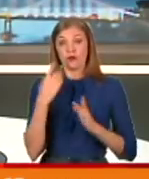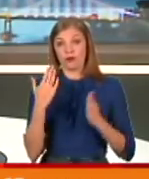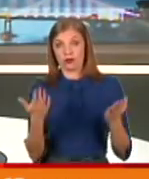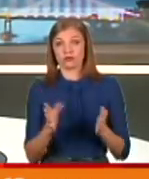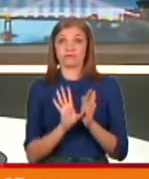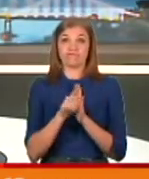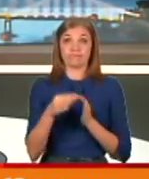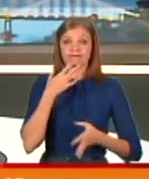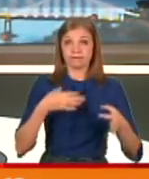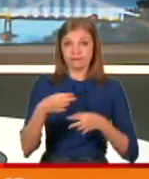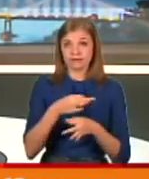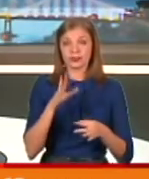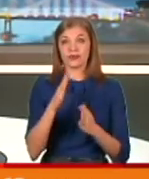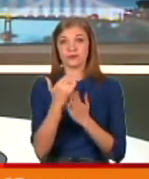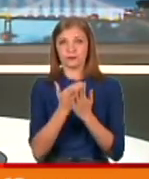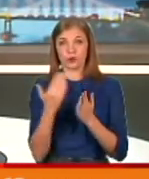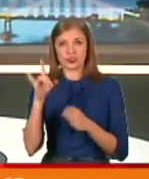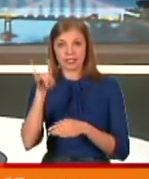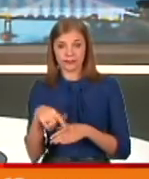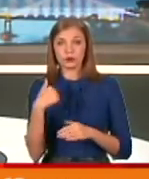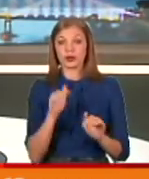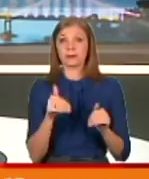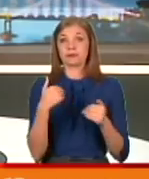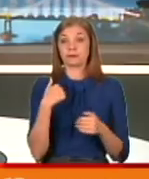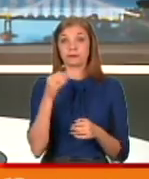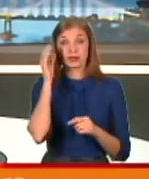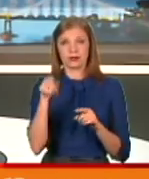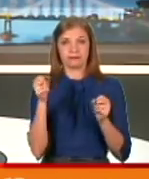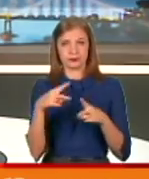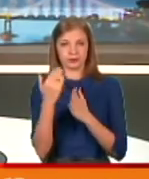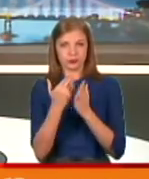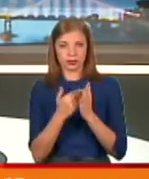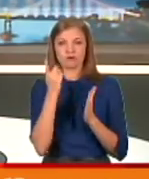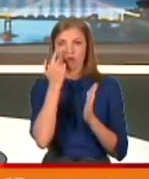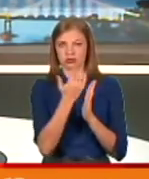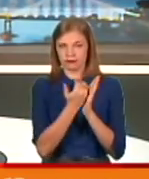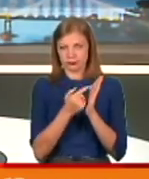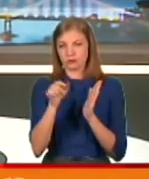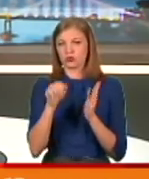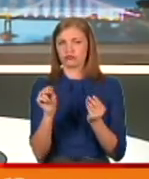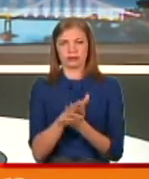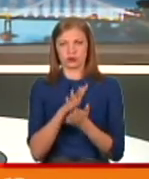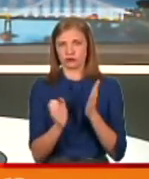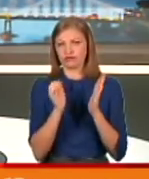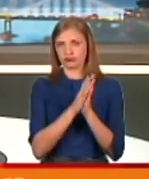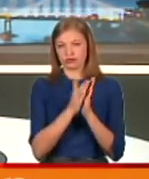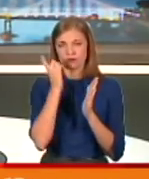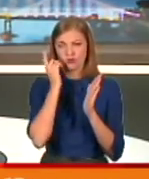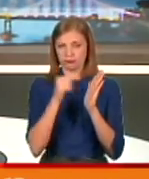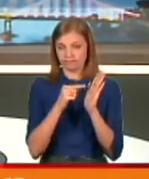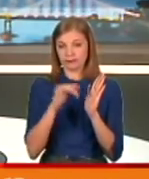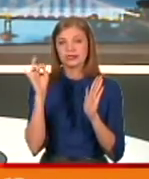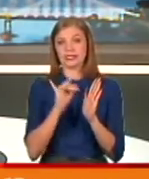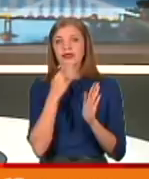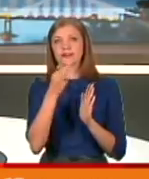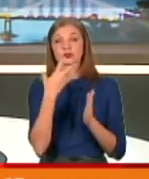Голосуйте, долучайтеся до обговорення в розділі «Вікон». Я нагадаю, що телепортал – це мобільний додаток, який ви можете безкоштовно завантажити у свій